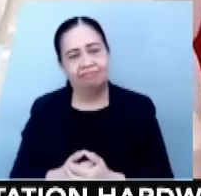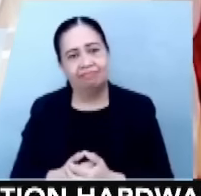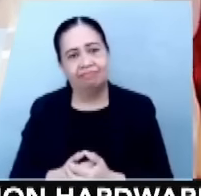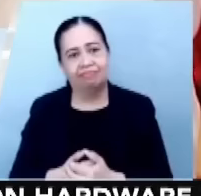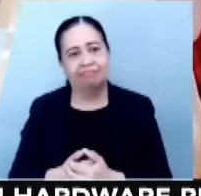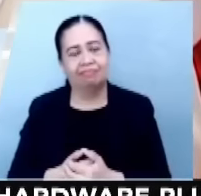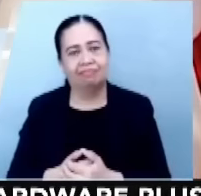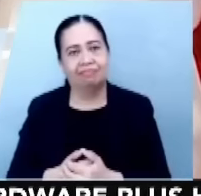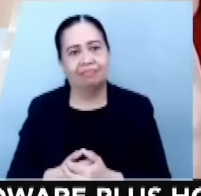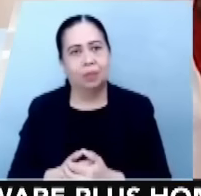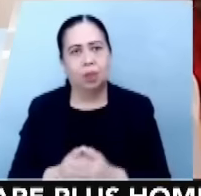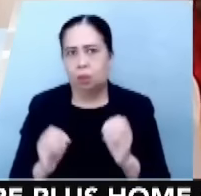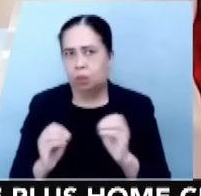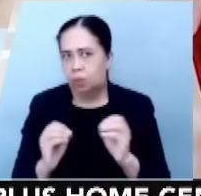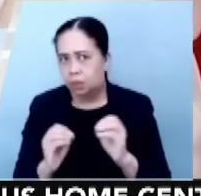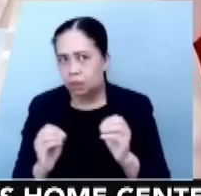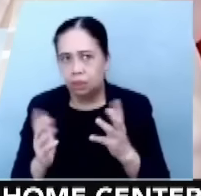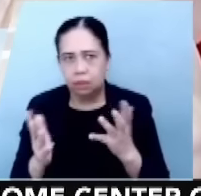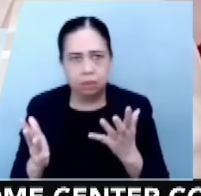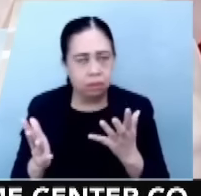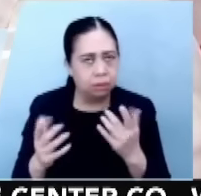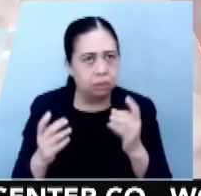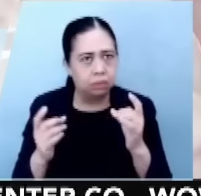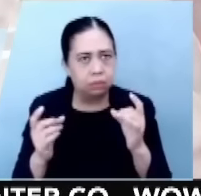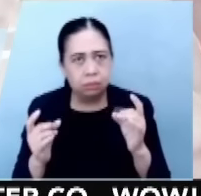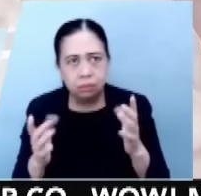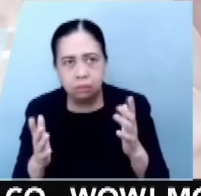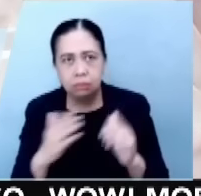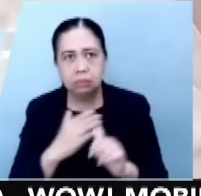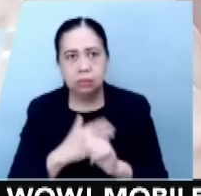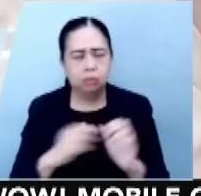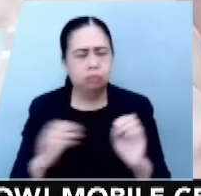Nothing controversial? Wala naman.